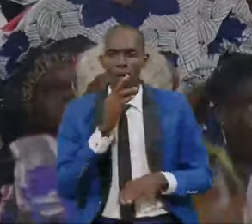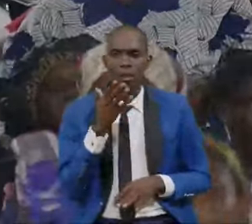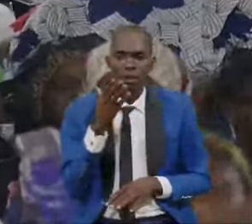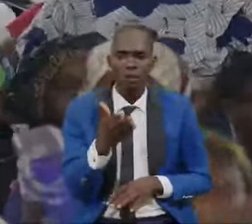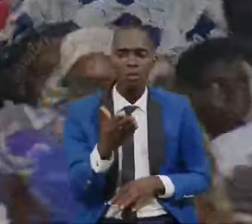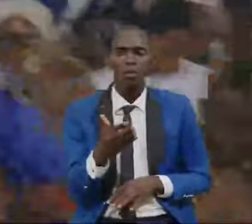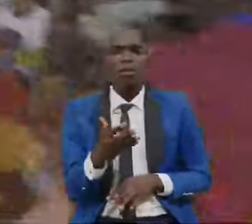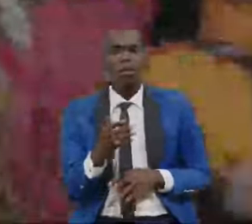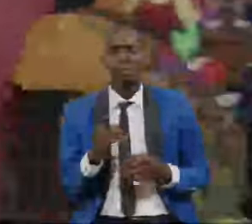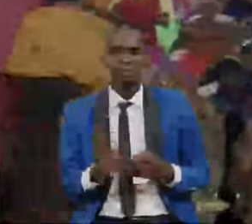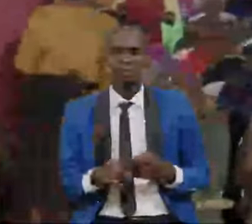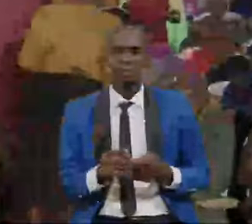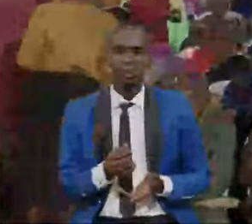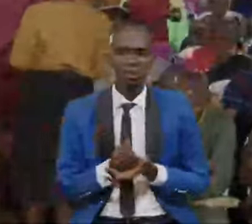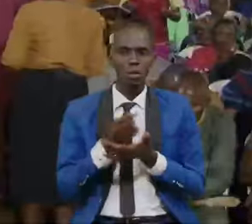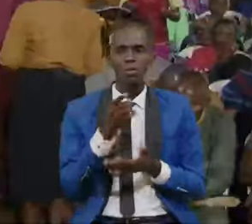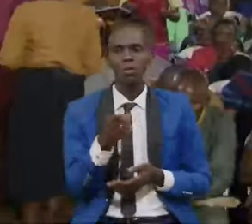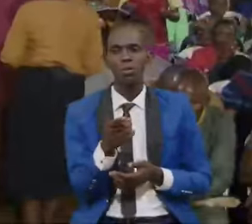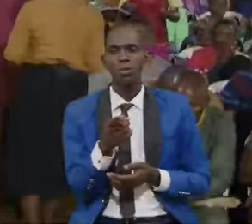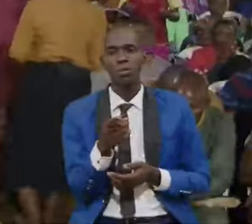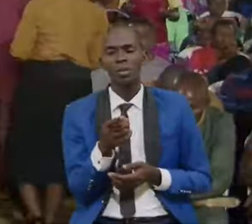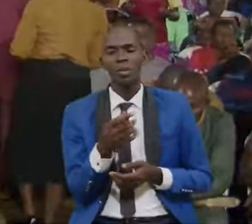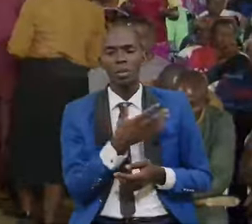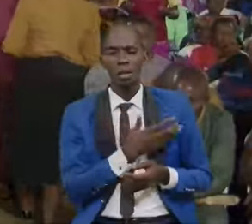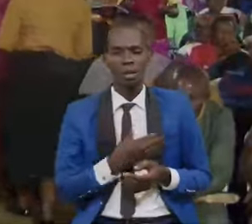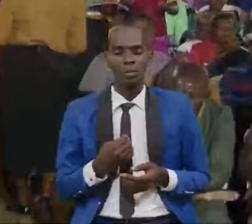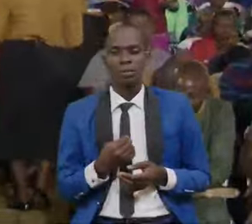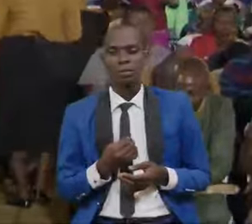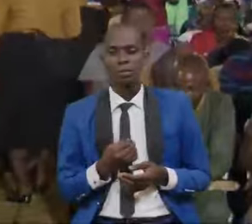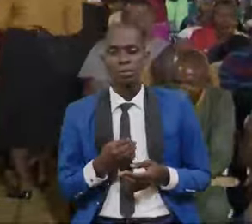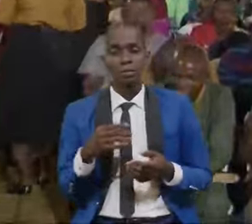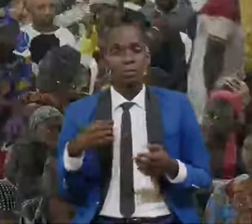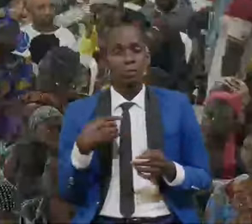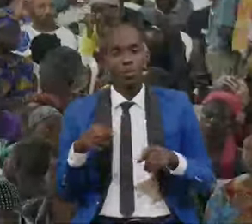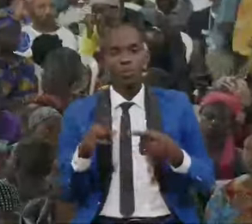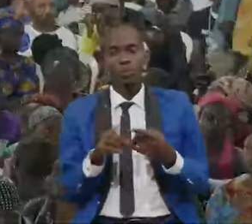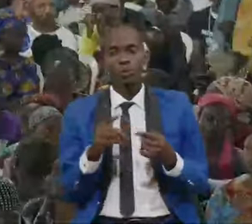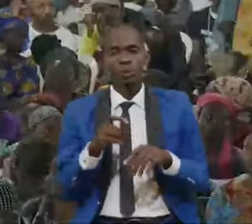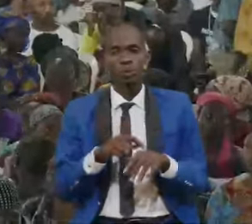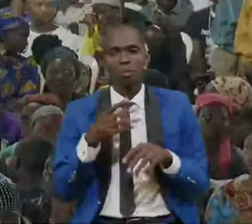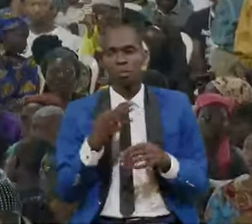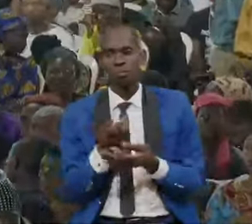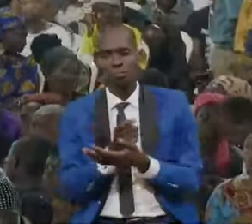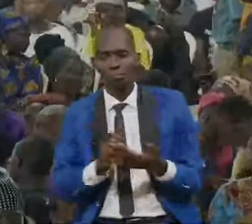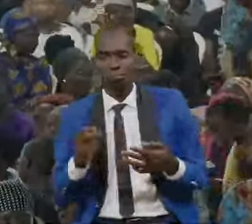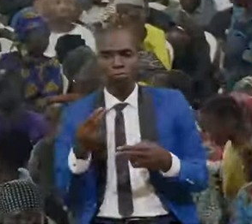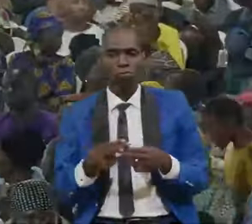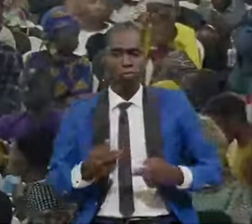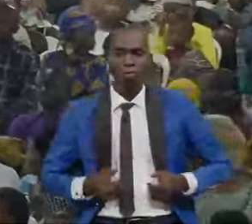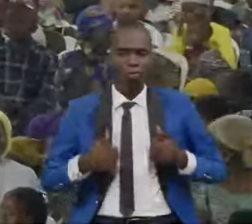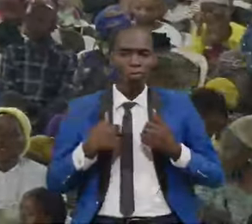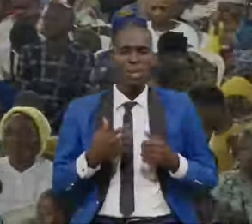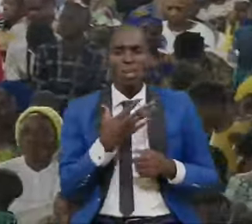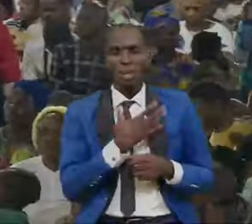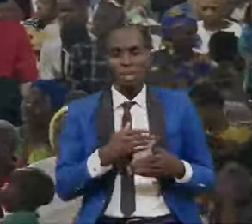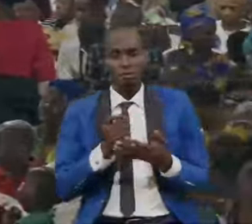Notre modérateur viendra et nous conduira dans cette session de conseil. Je reviendrai pour que tous les jours